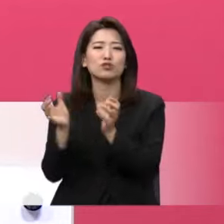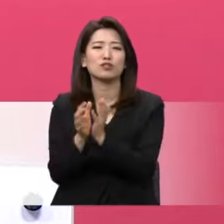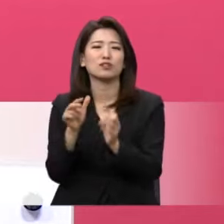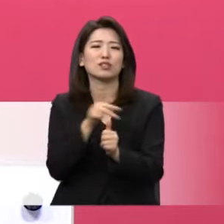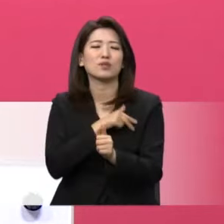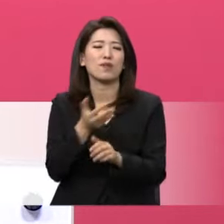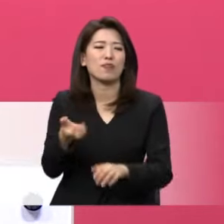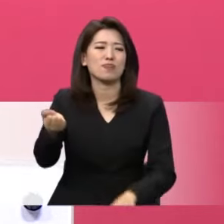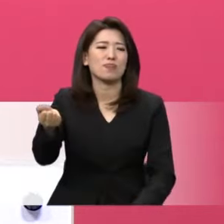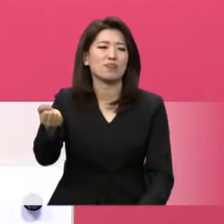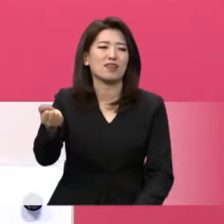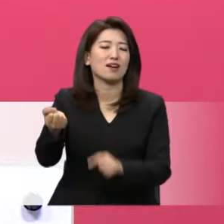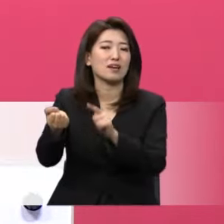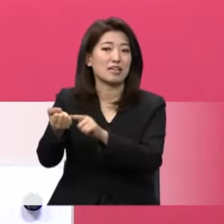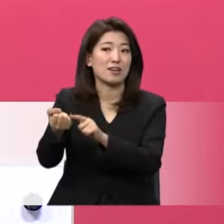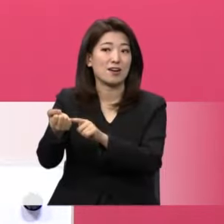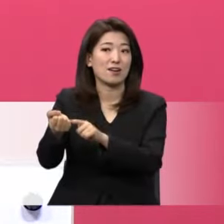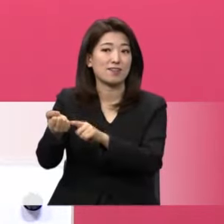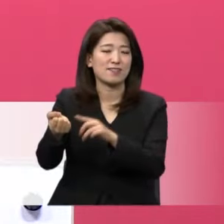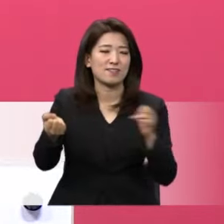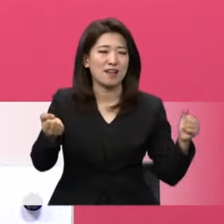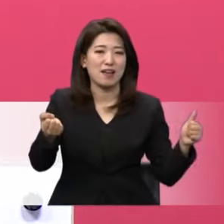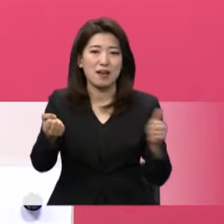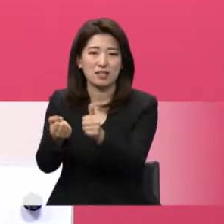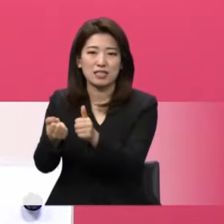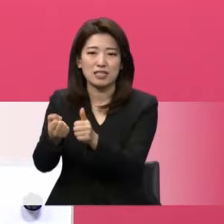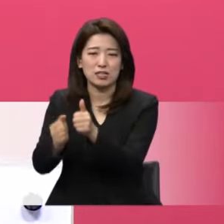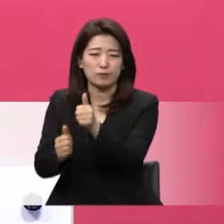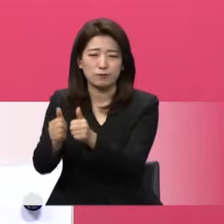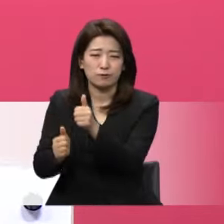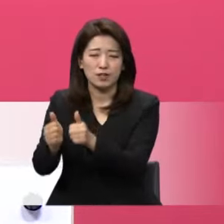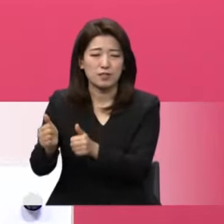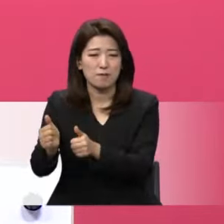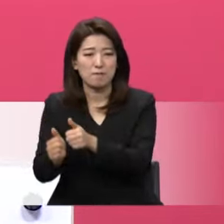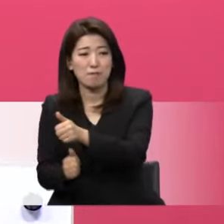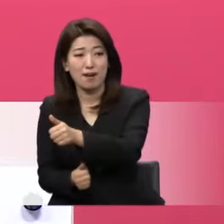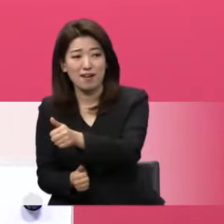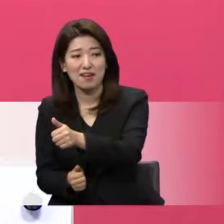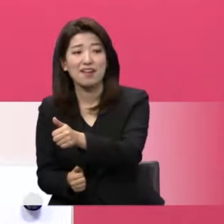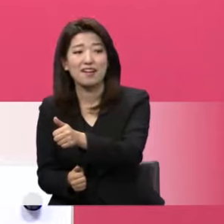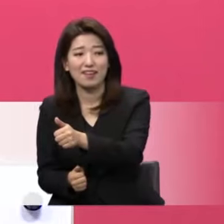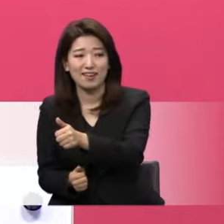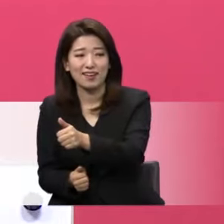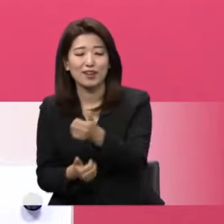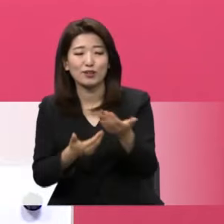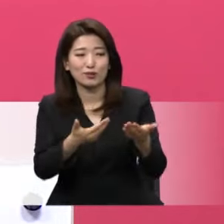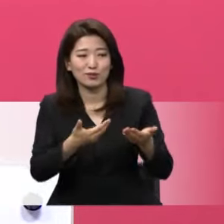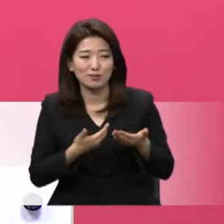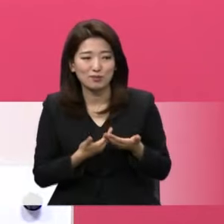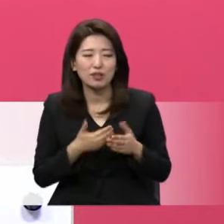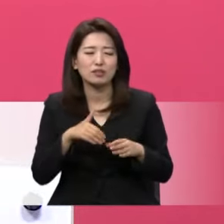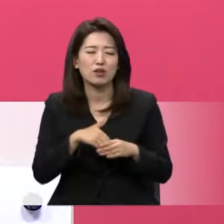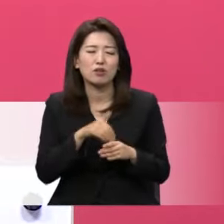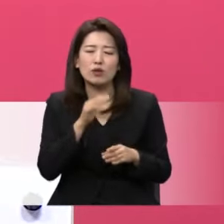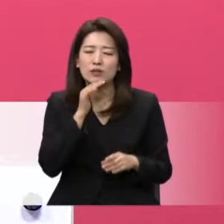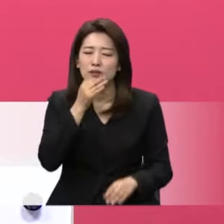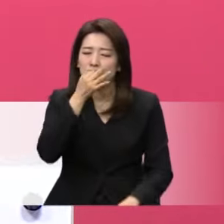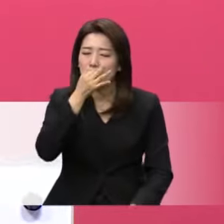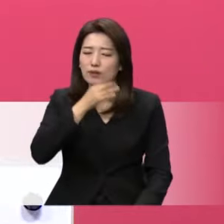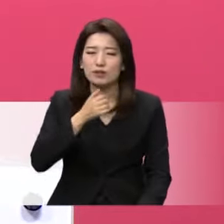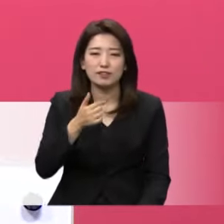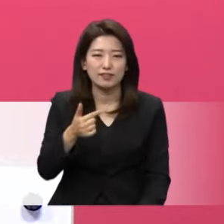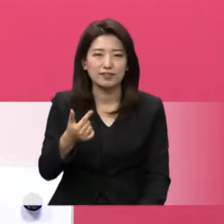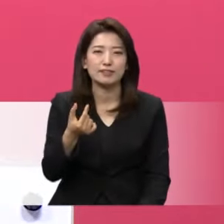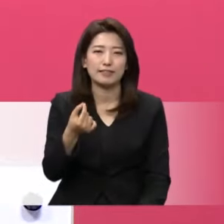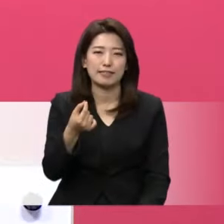가서 좀 승리를 이끌어 주시면 이건 정선 승리에 큰 도움이 되겠다라는 말씀을 드렸고